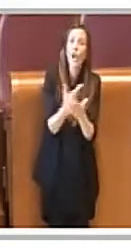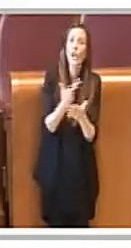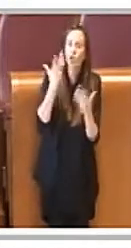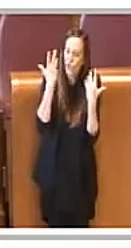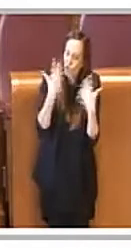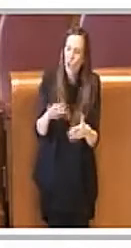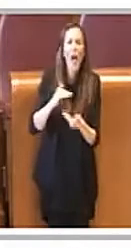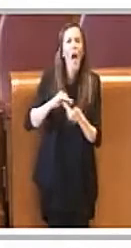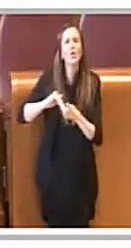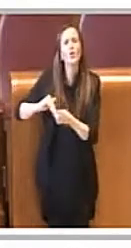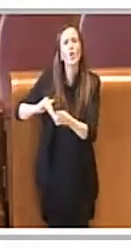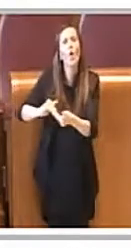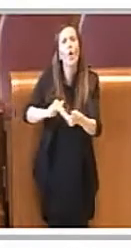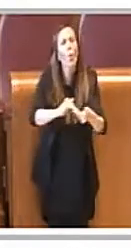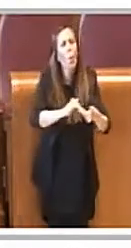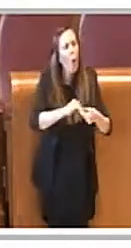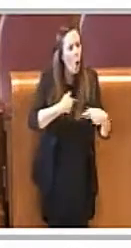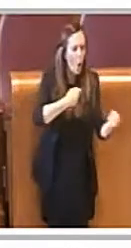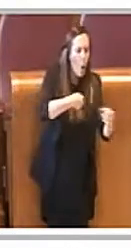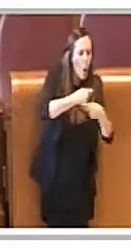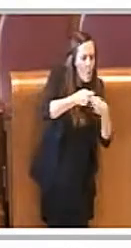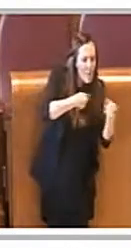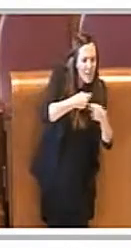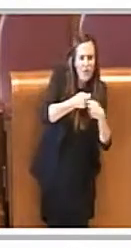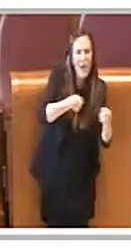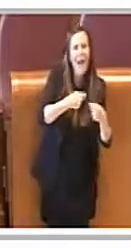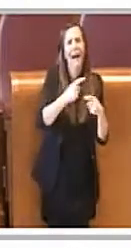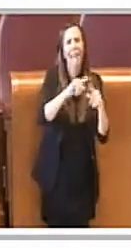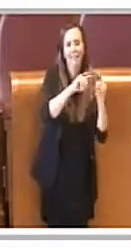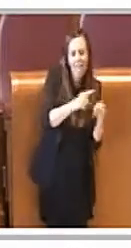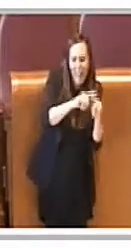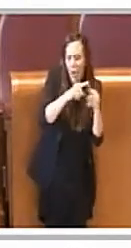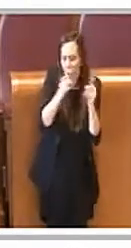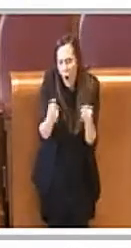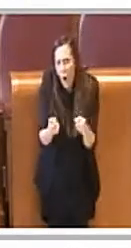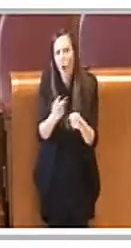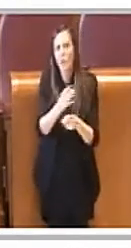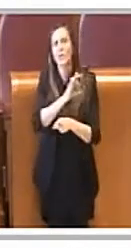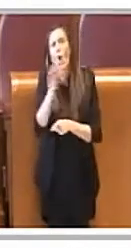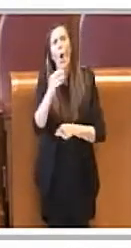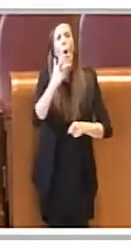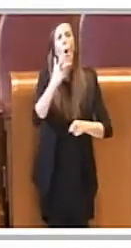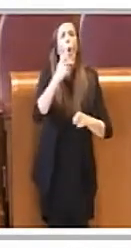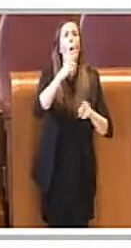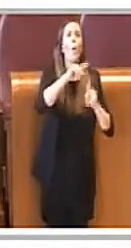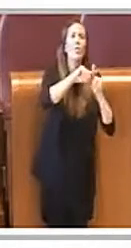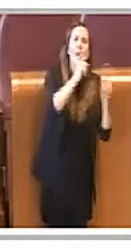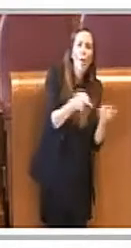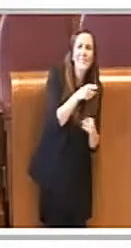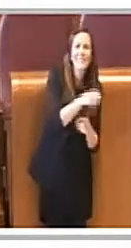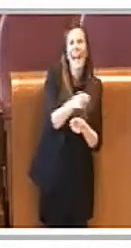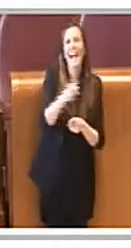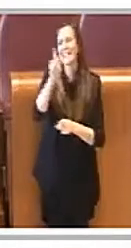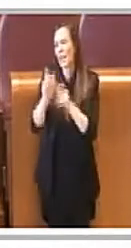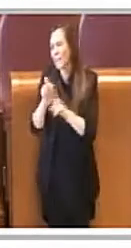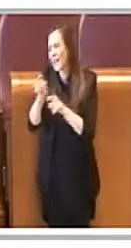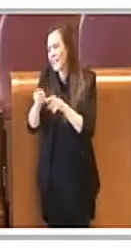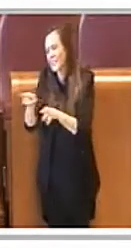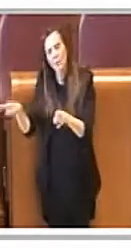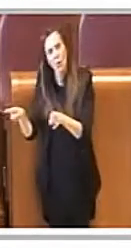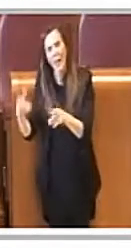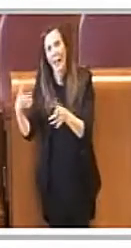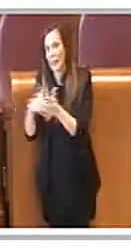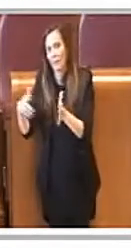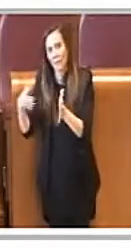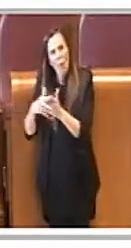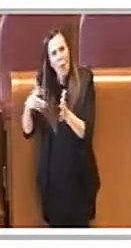tra commercianti e commercianti, ma anche tra commercianti e persone disagiate. Alcuni lo fanno